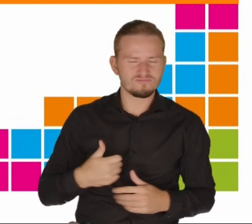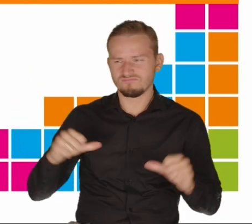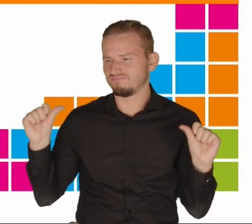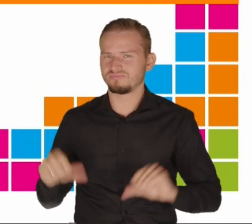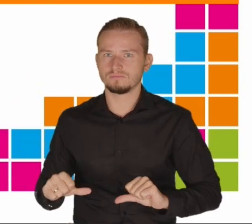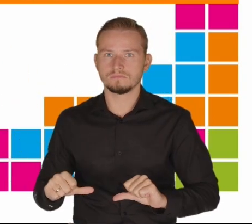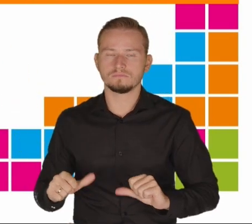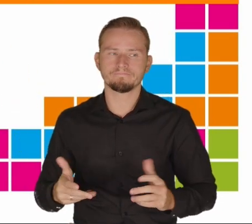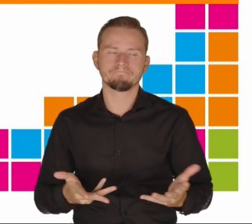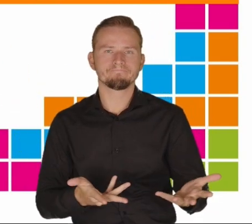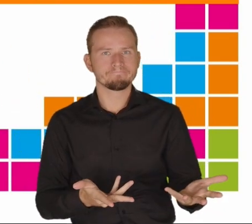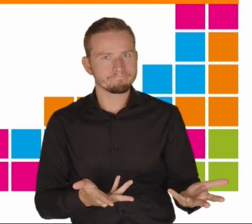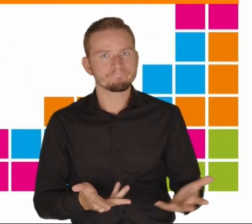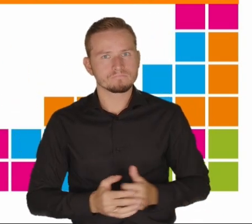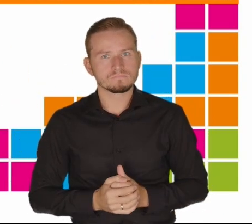To